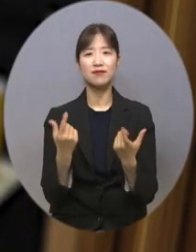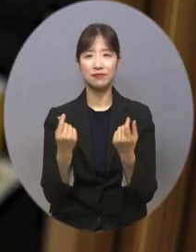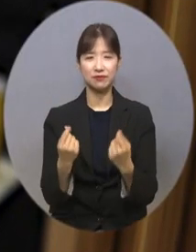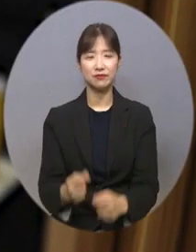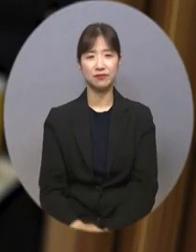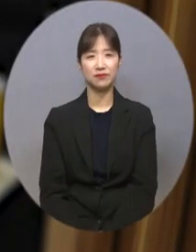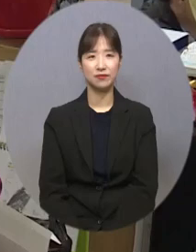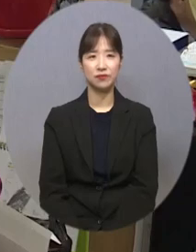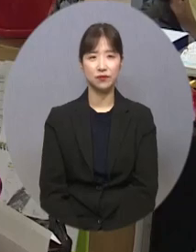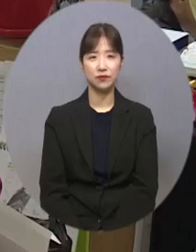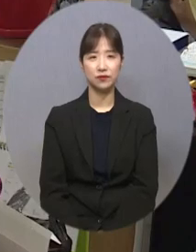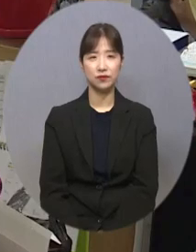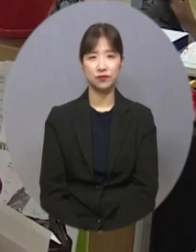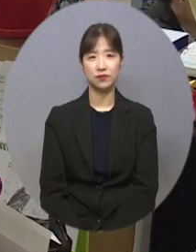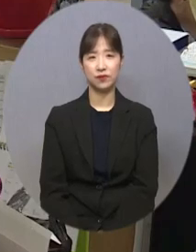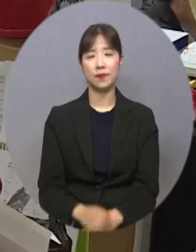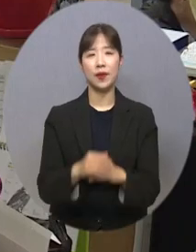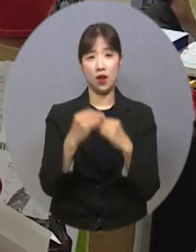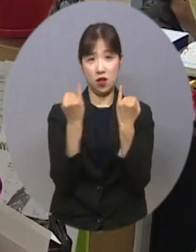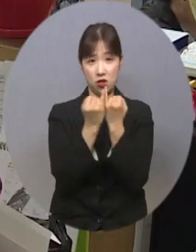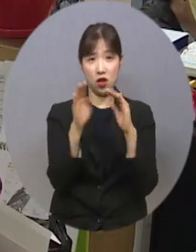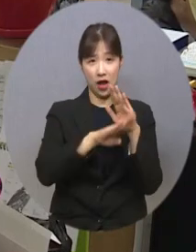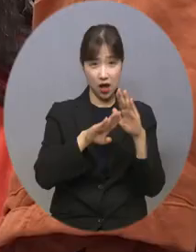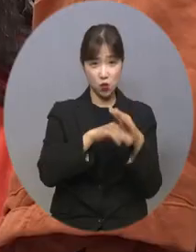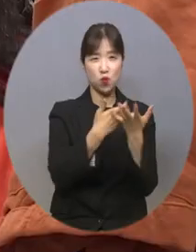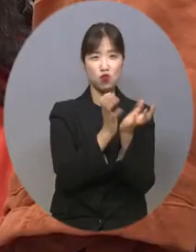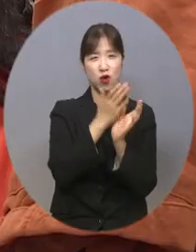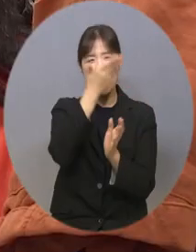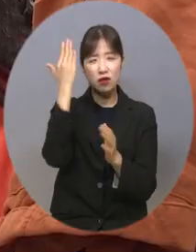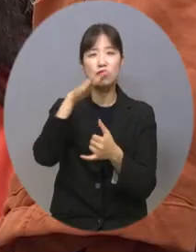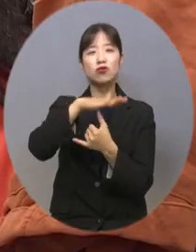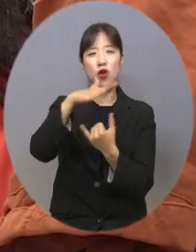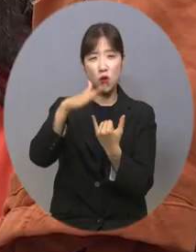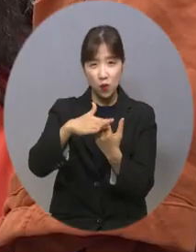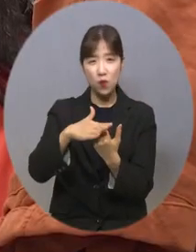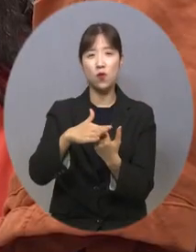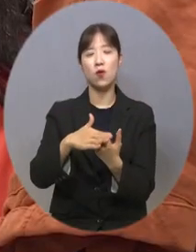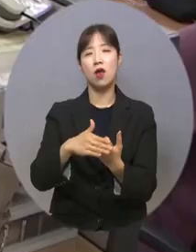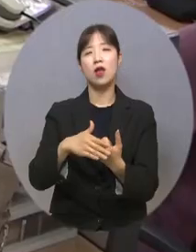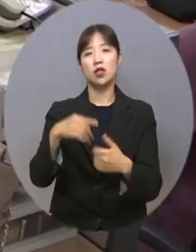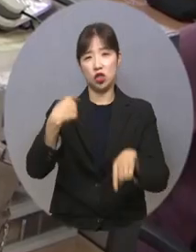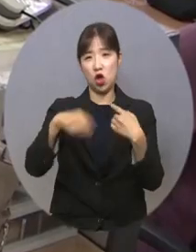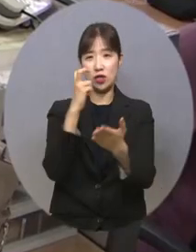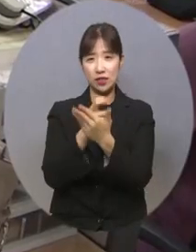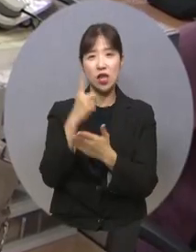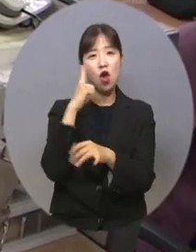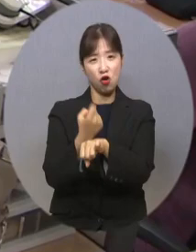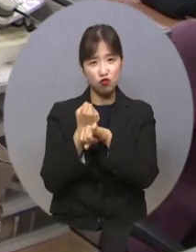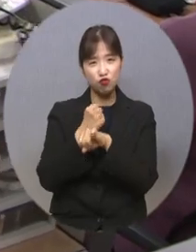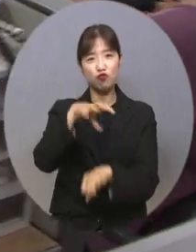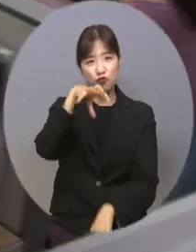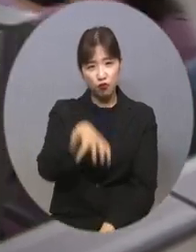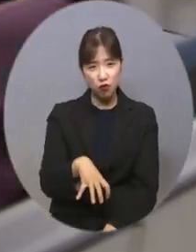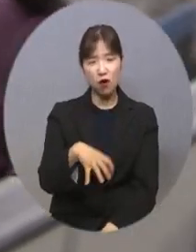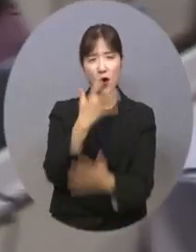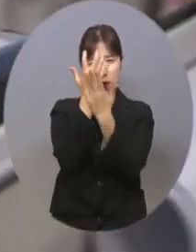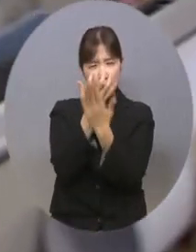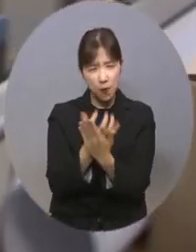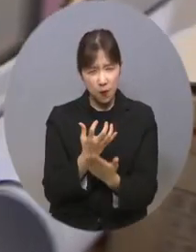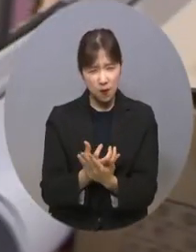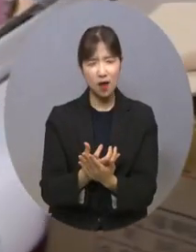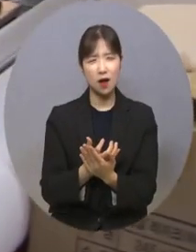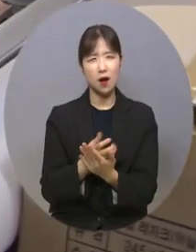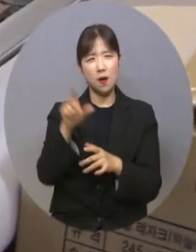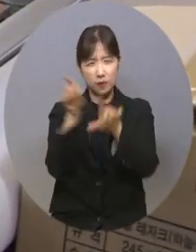전망됩니다. 여성가족부와 한국청소년정책연구원이 각종 국가 승인 통계에서 청소년 관련